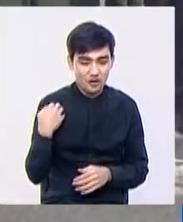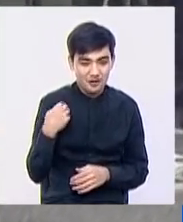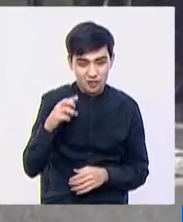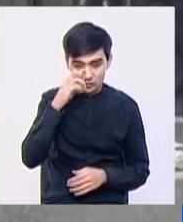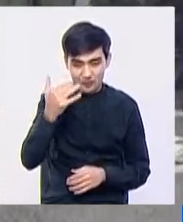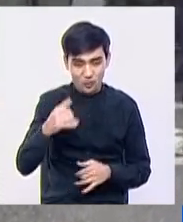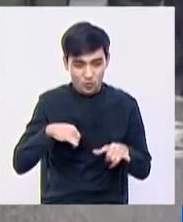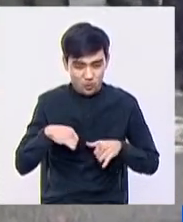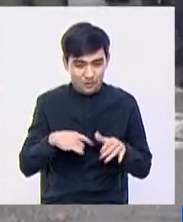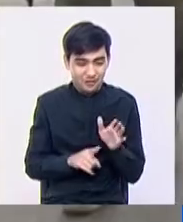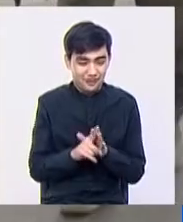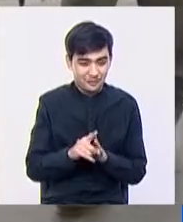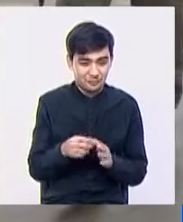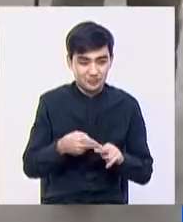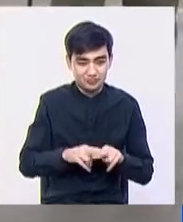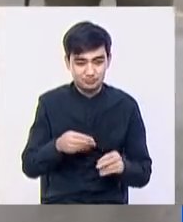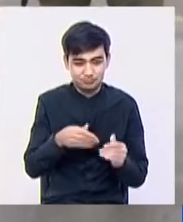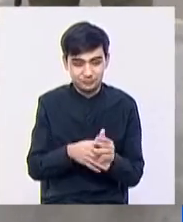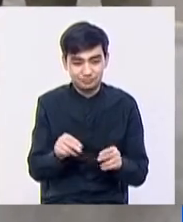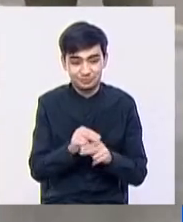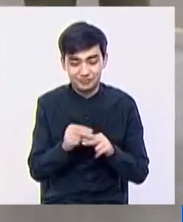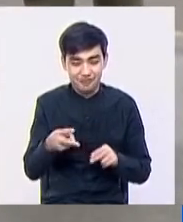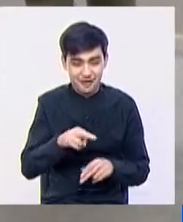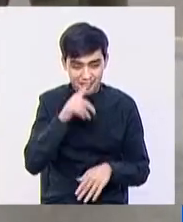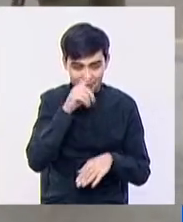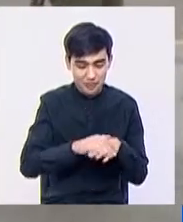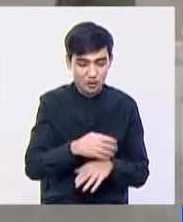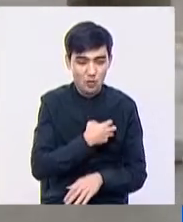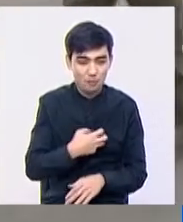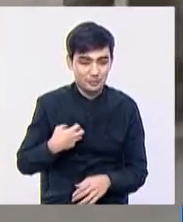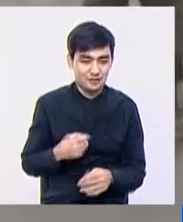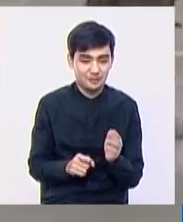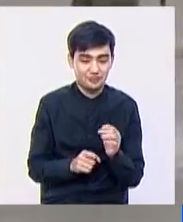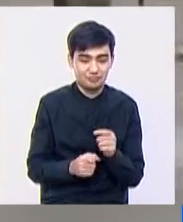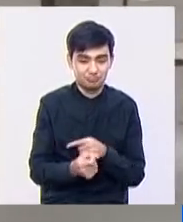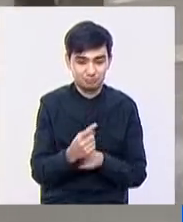тәртіпсіздік кесірінен келген шығындарды қалпына келтіру үшін үкіметтік комиссия құрып тапсырды.